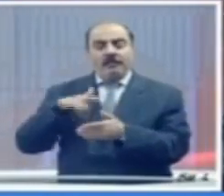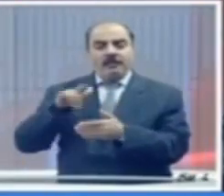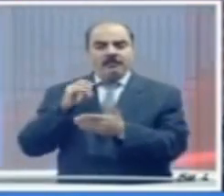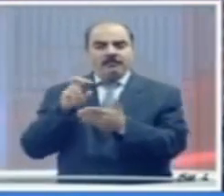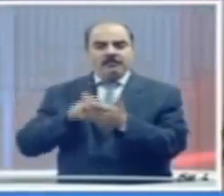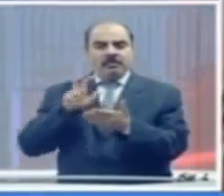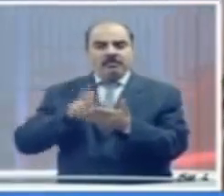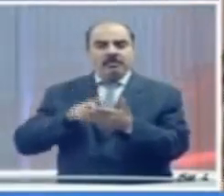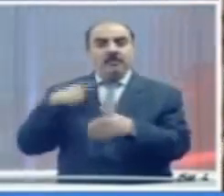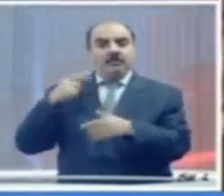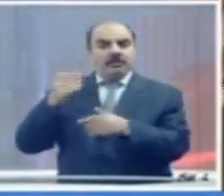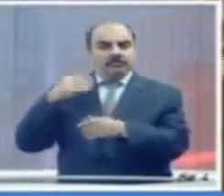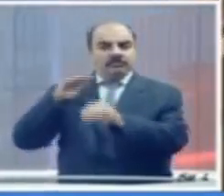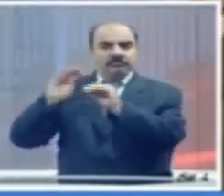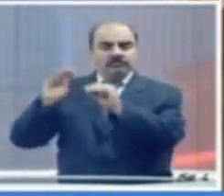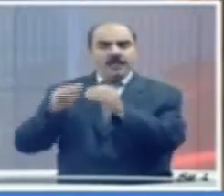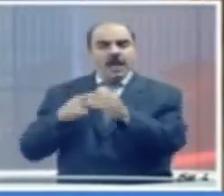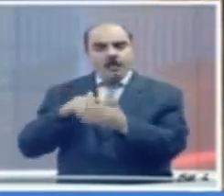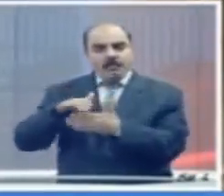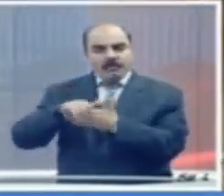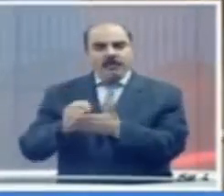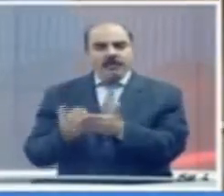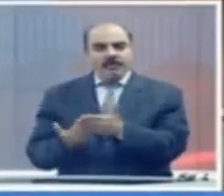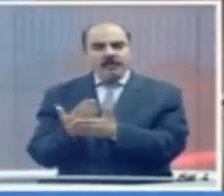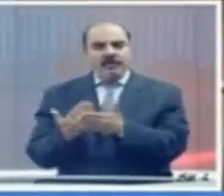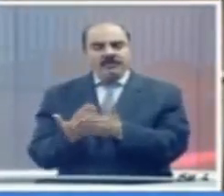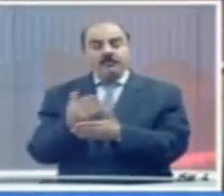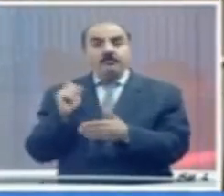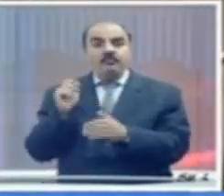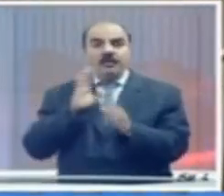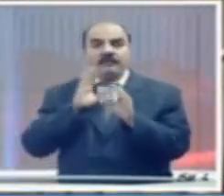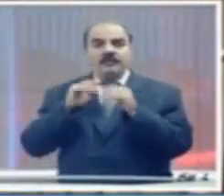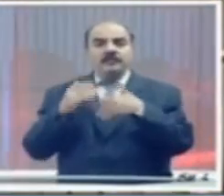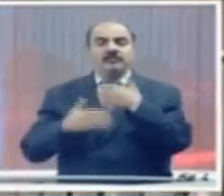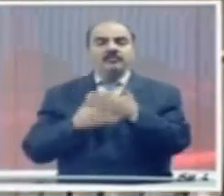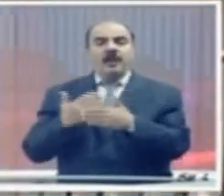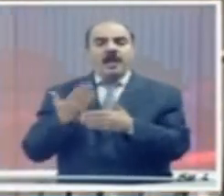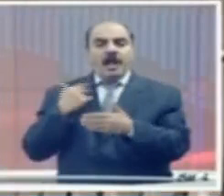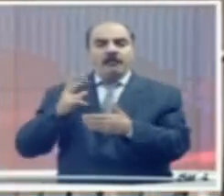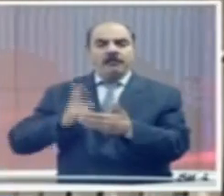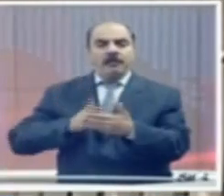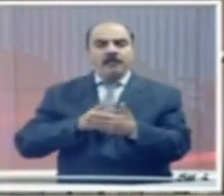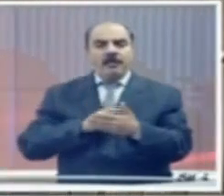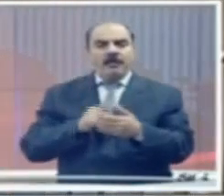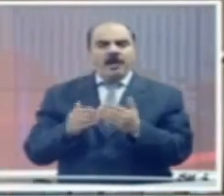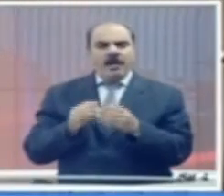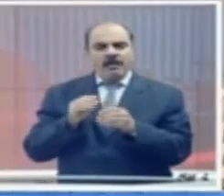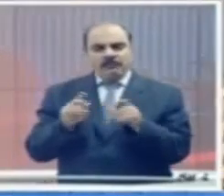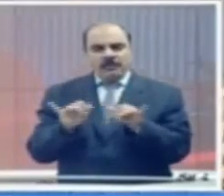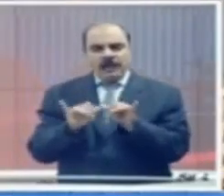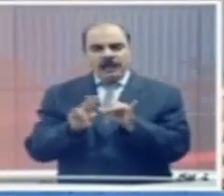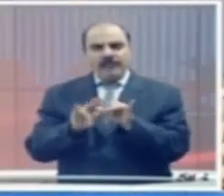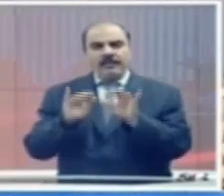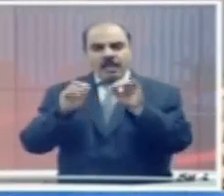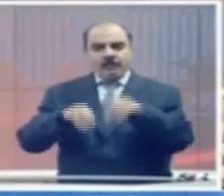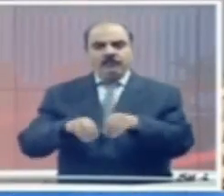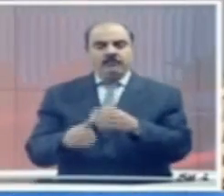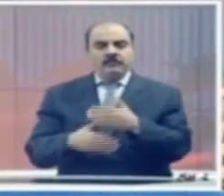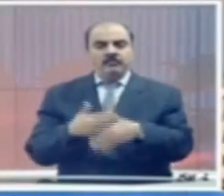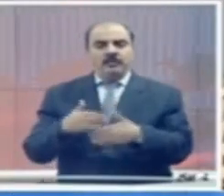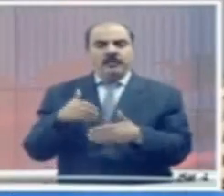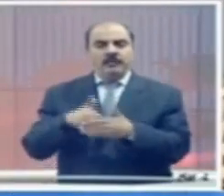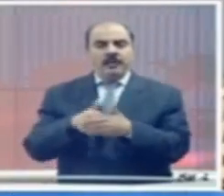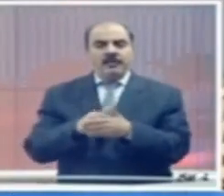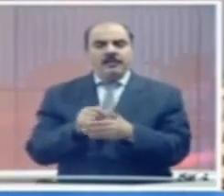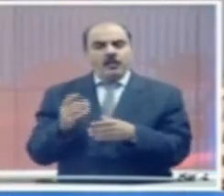يأتي هذا فيما دعت وزارة الخارجية المصريين في الخارج الذين سبق لهم التسجيل إلى الدخول على الموقع الرسمي